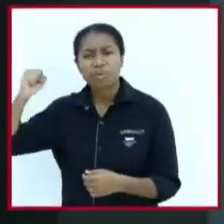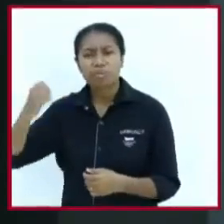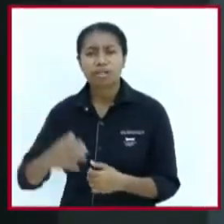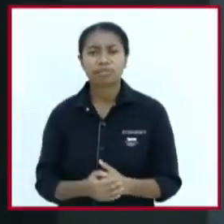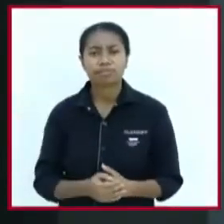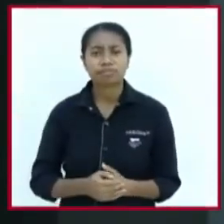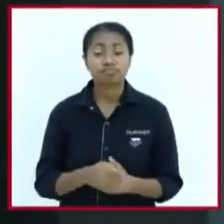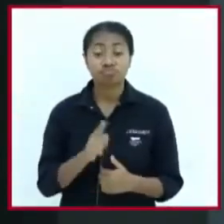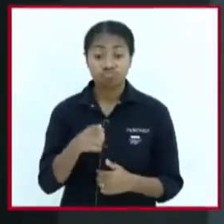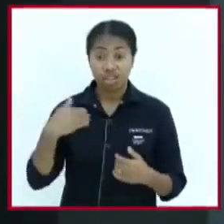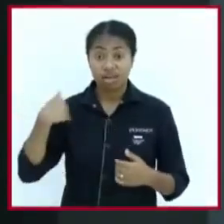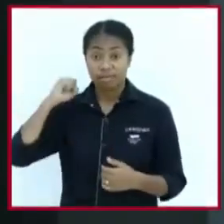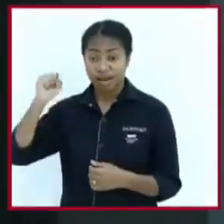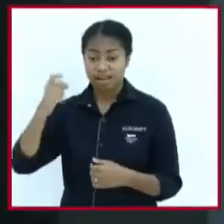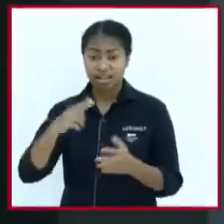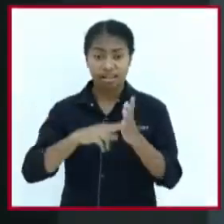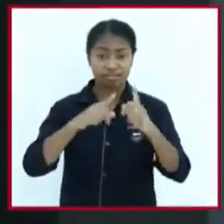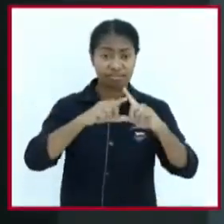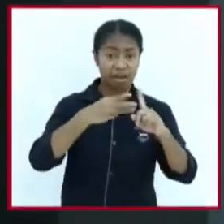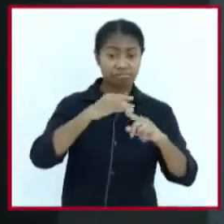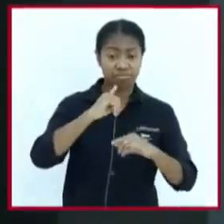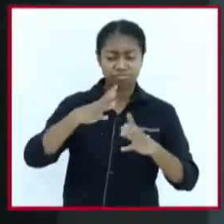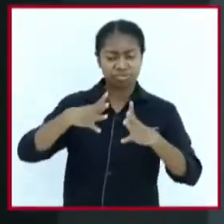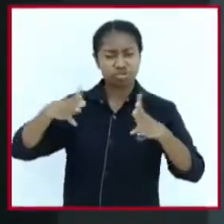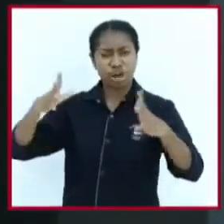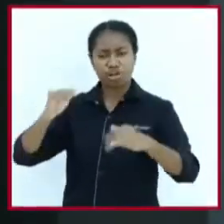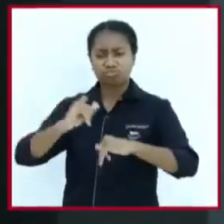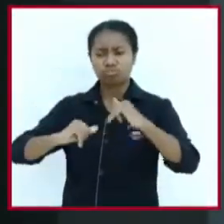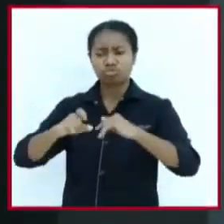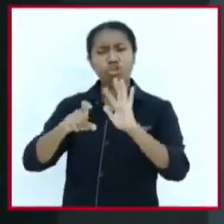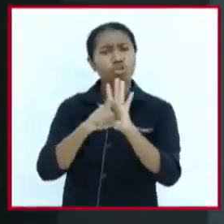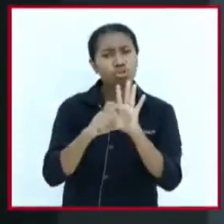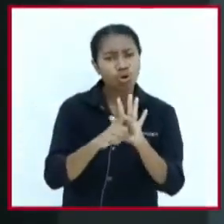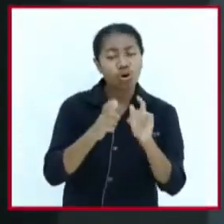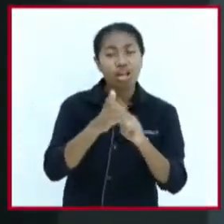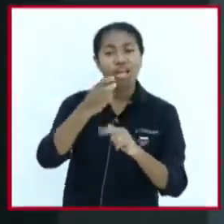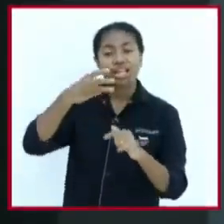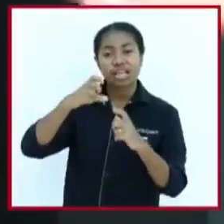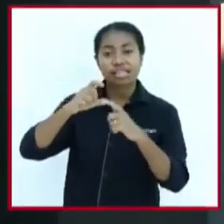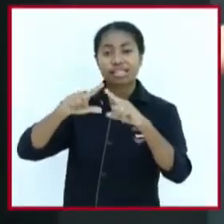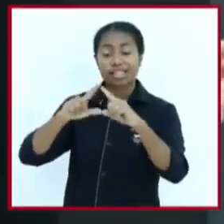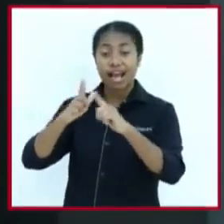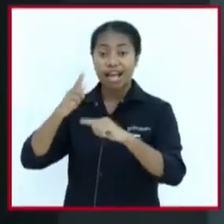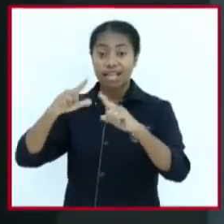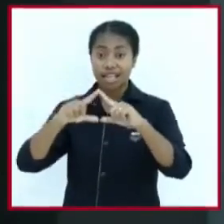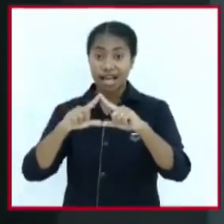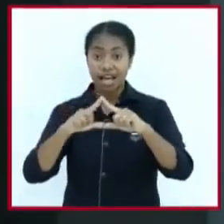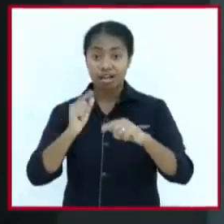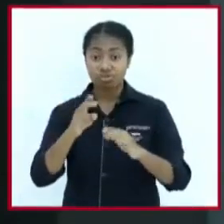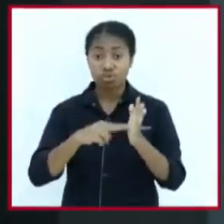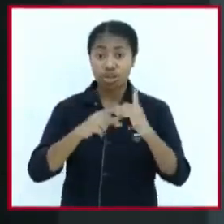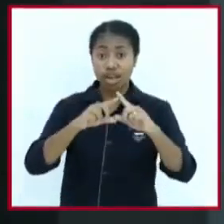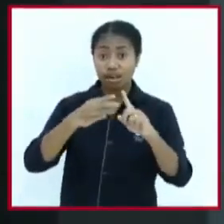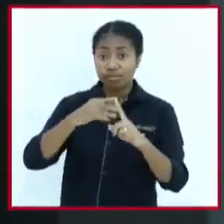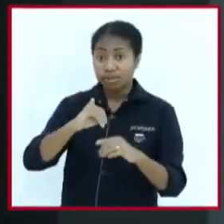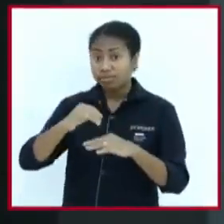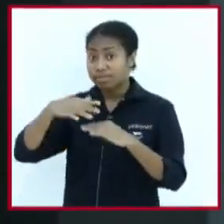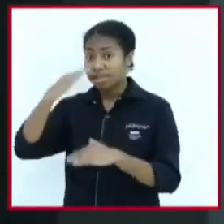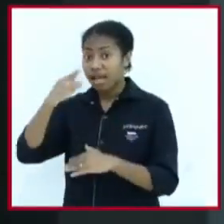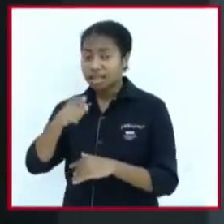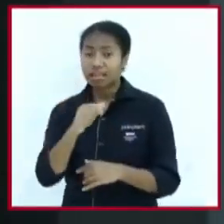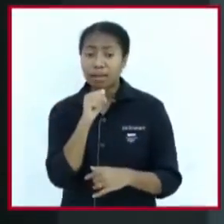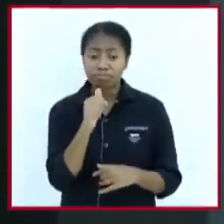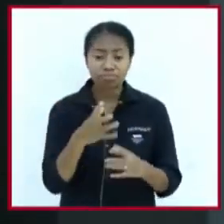Hai kalian bangga dengan nabi-nabi besar Sepertinya saya yeskiel Yeremia dan Daniel nabi-nabi besar tapi